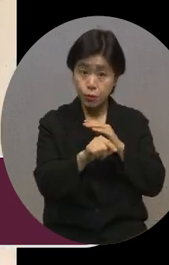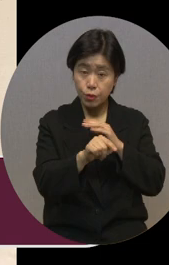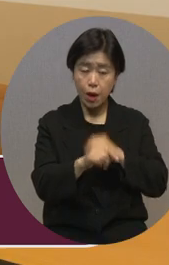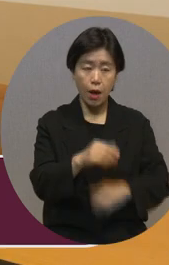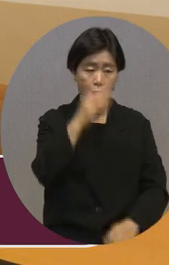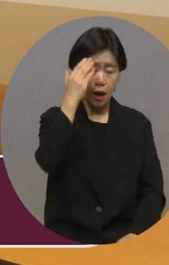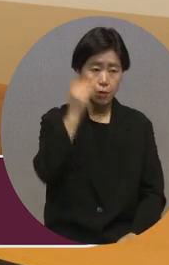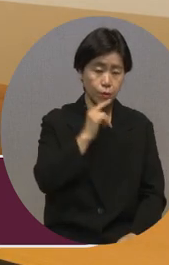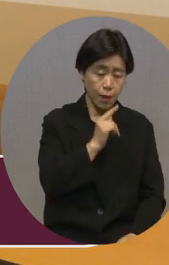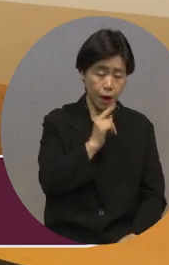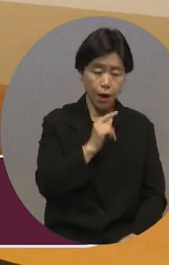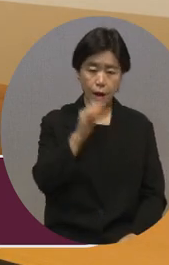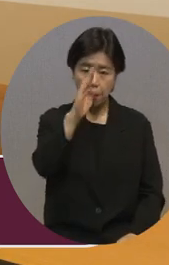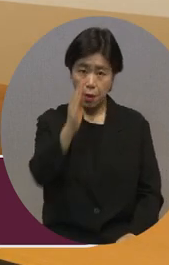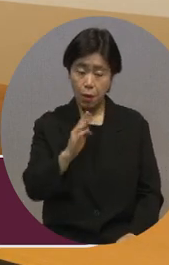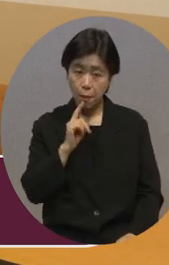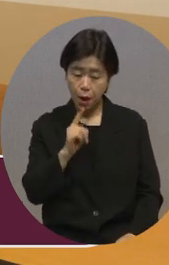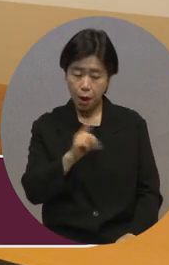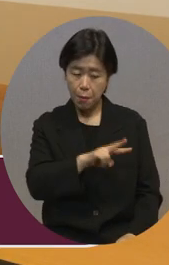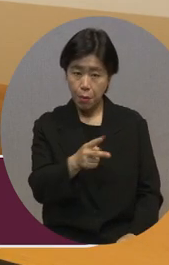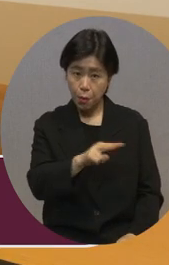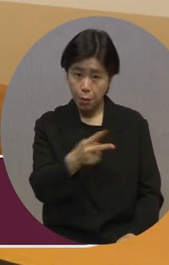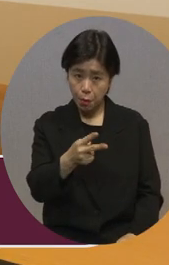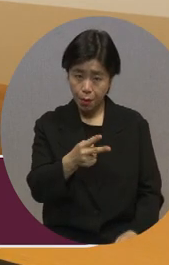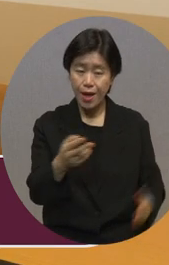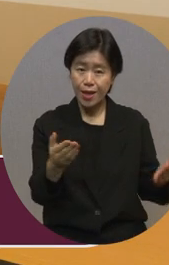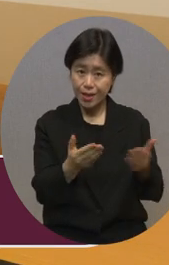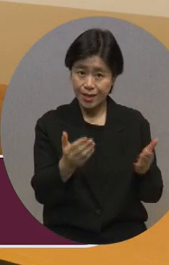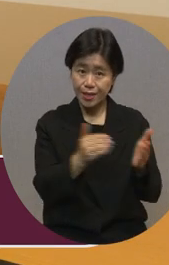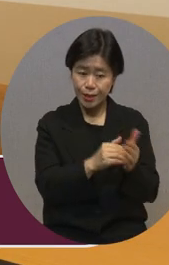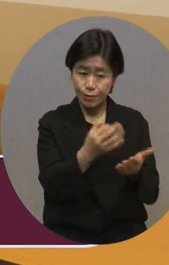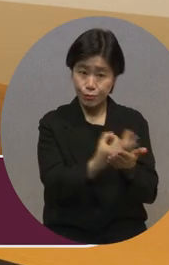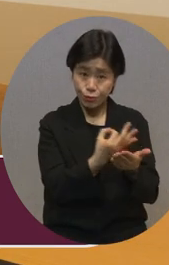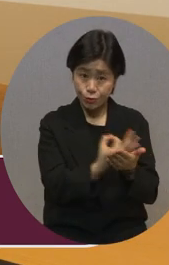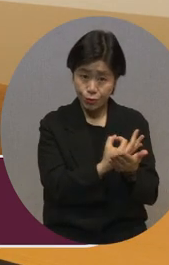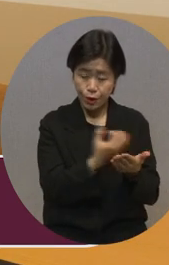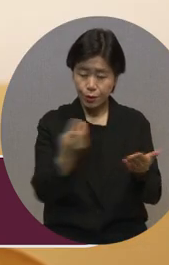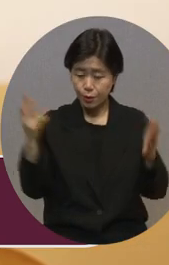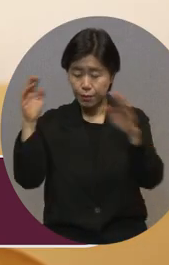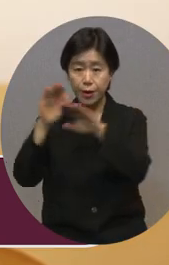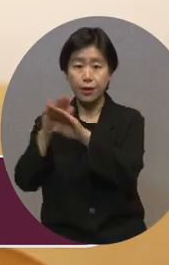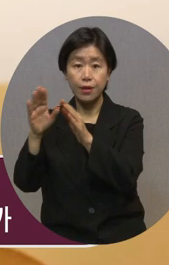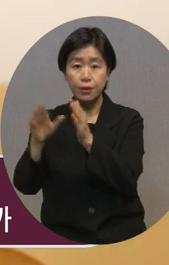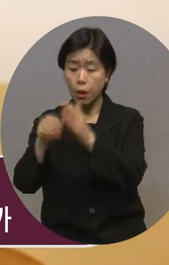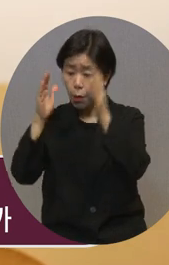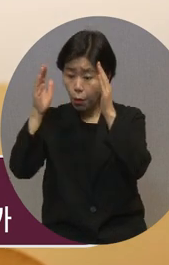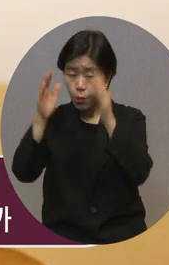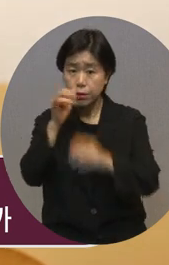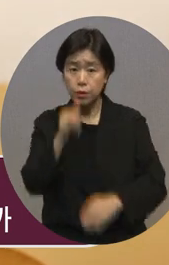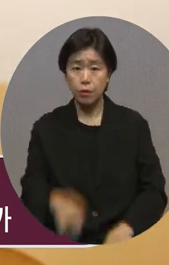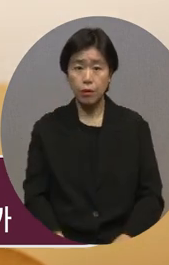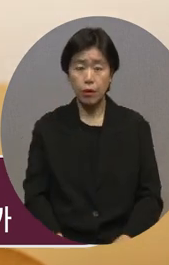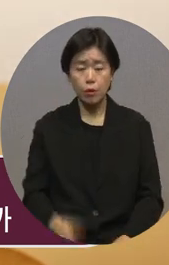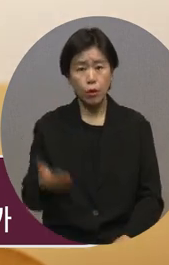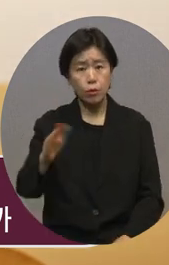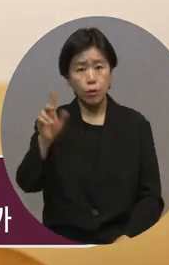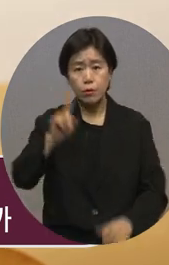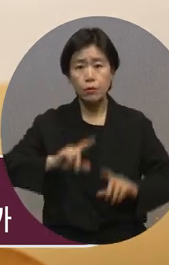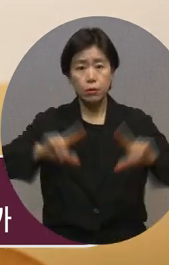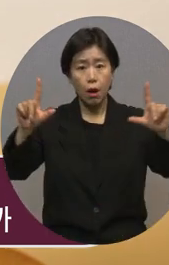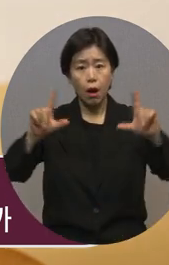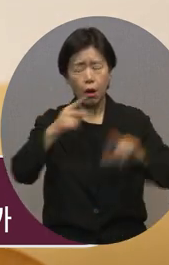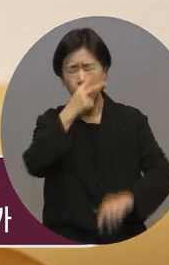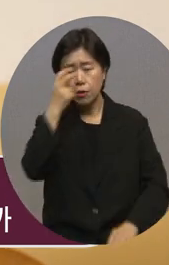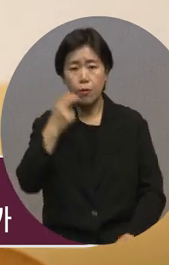하고 그걸로 이제 생활비 벌고 밤에 이제 저녁에 수업 들으러 야간에 수업 들으러 했었는데 어느 날 잠이 안